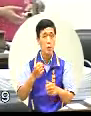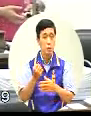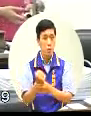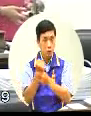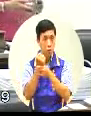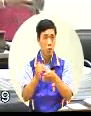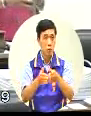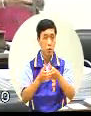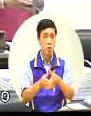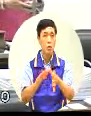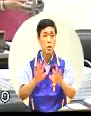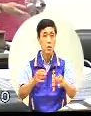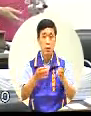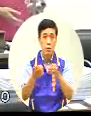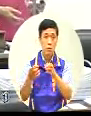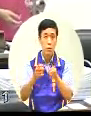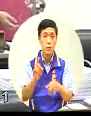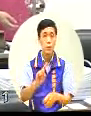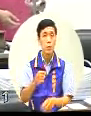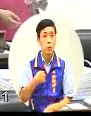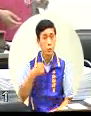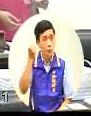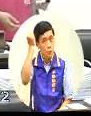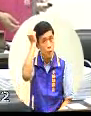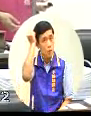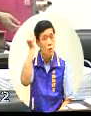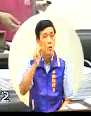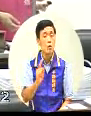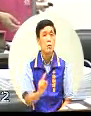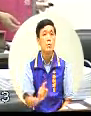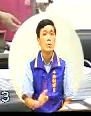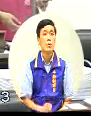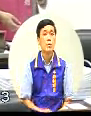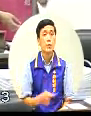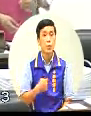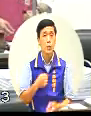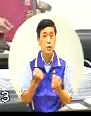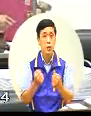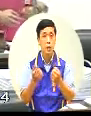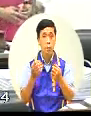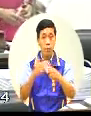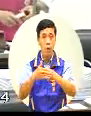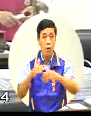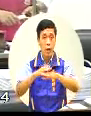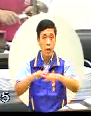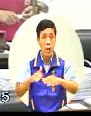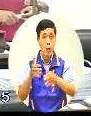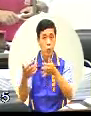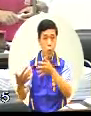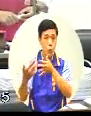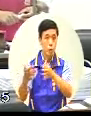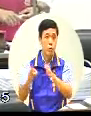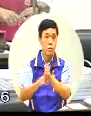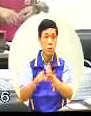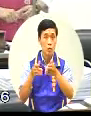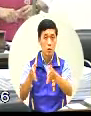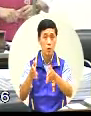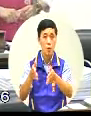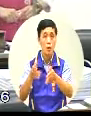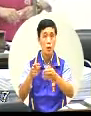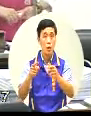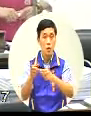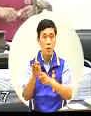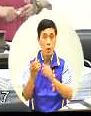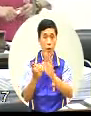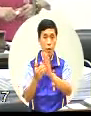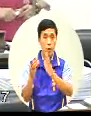是，我记得那时候，我在保安部门的时候，我有问过我们的消防局局长，消防